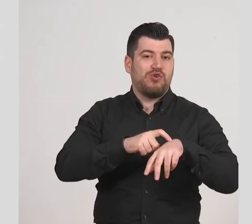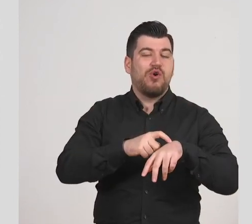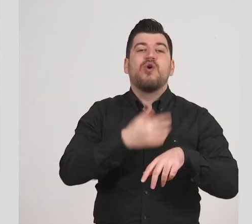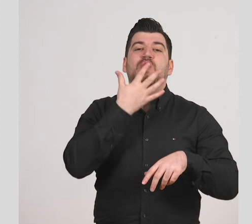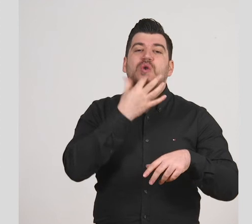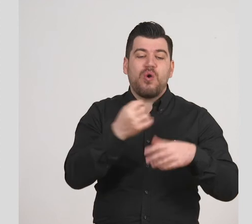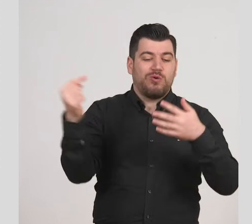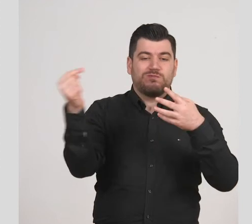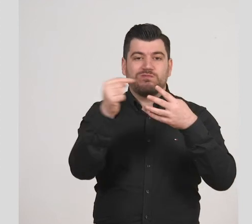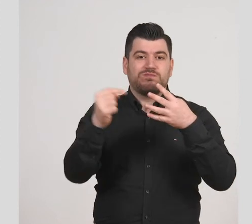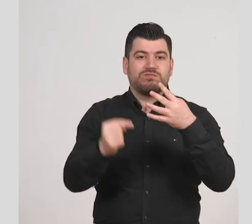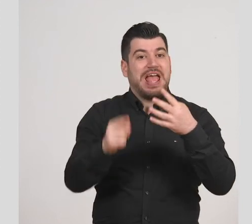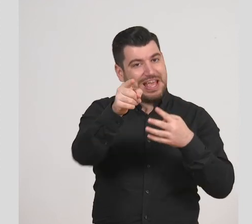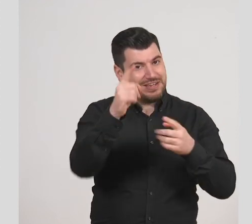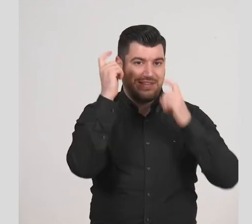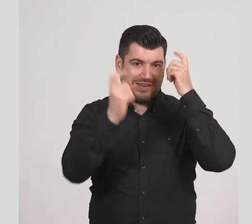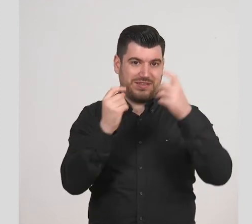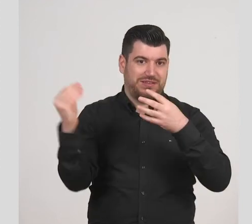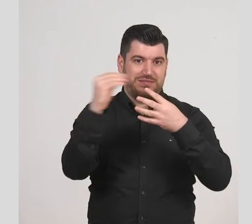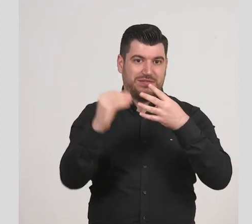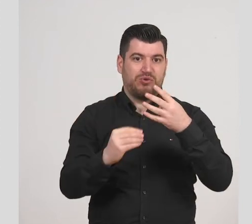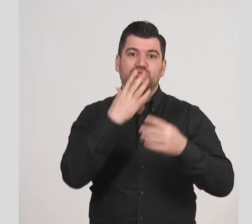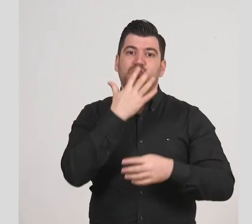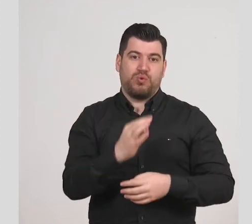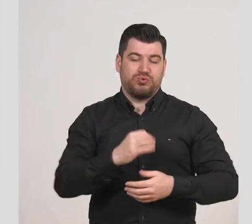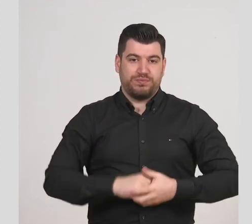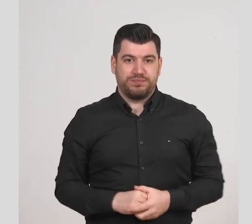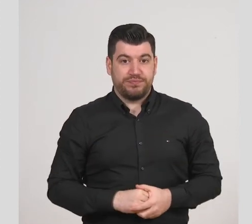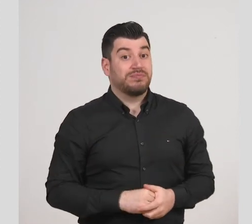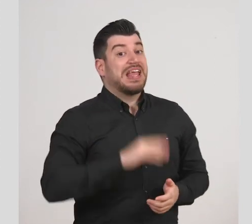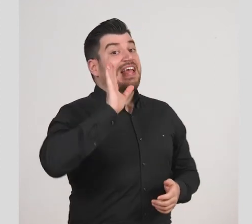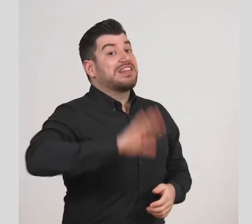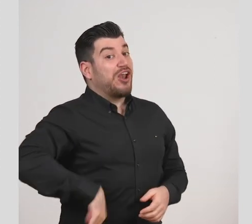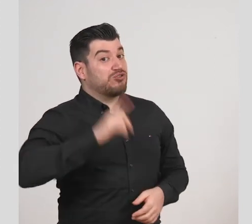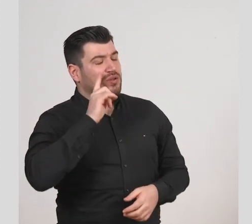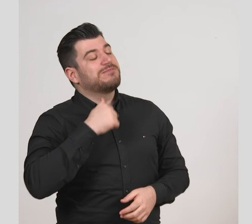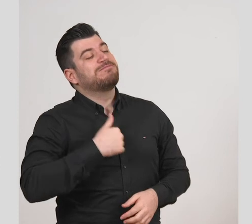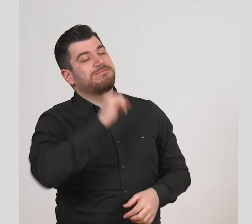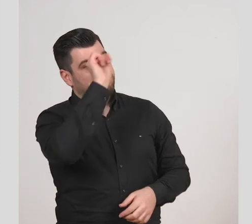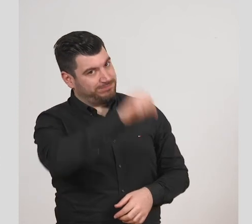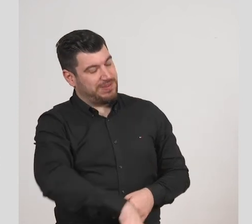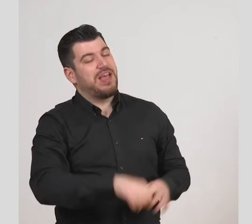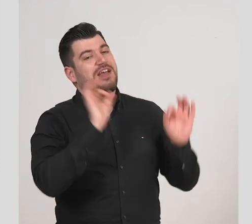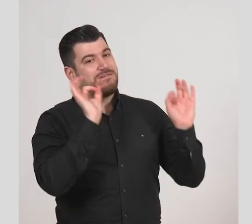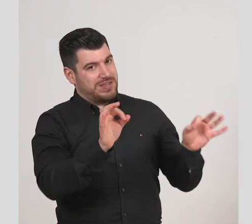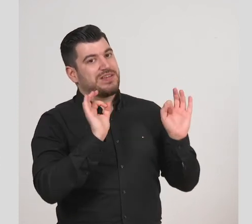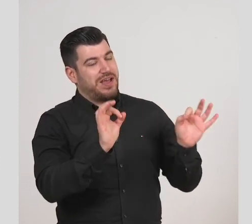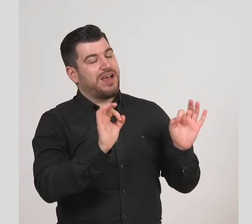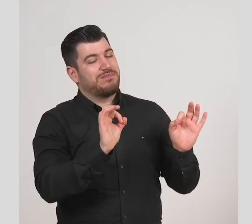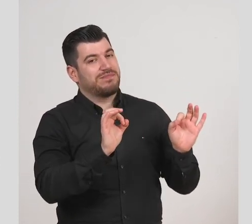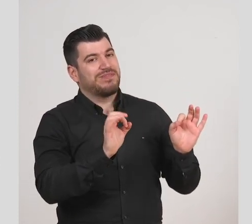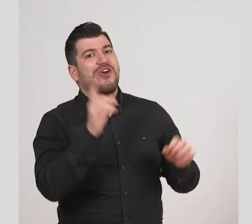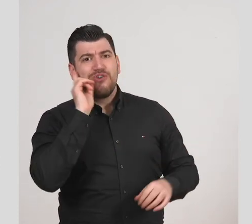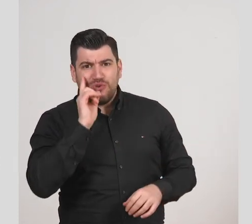θα τους σκεφτείτε εσείς. Και στο τέλος, το κορίτσι λέει, ναι, φυσικά, αρχίζει και